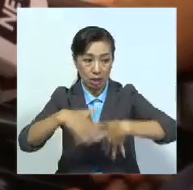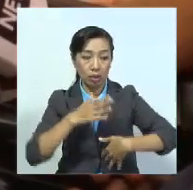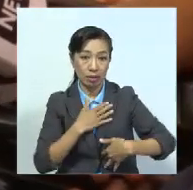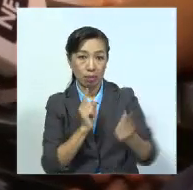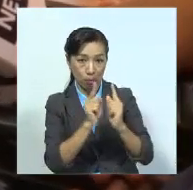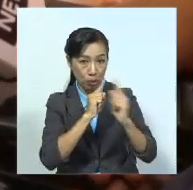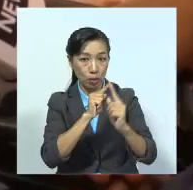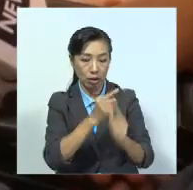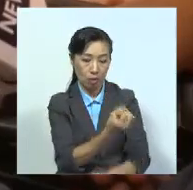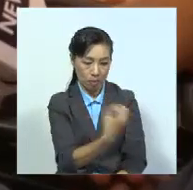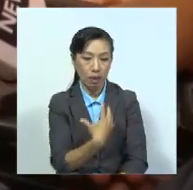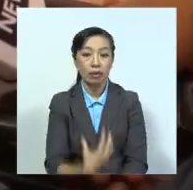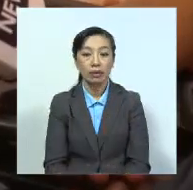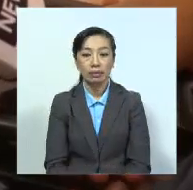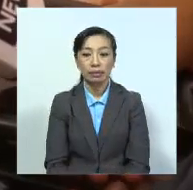ครับ